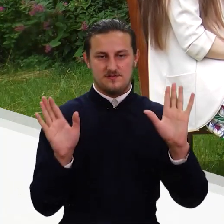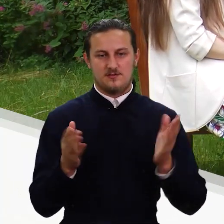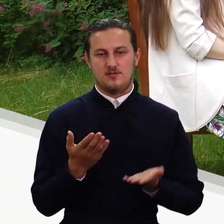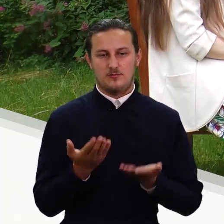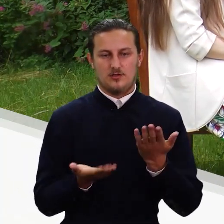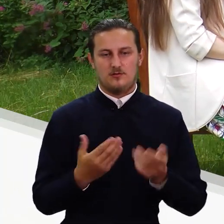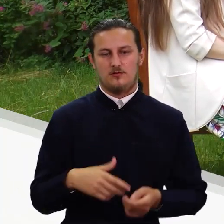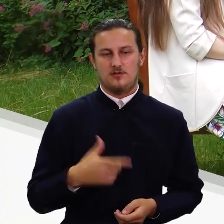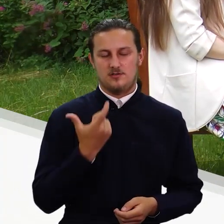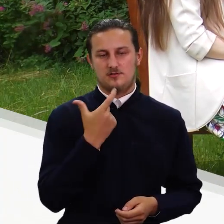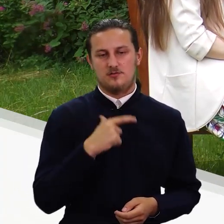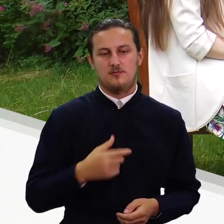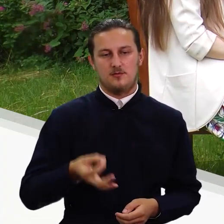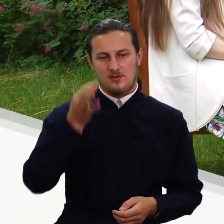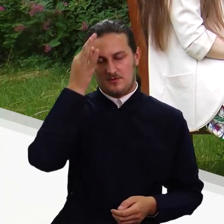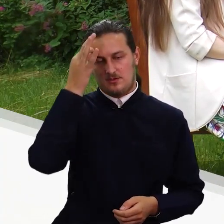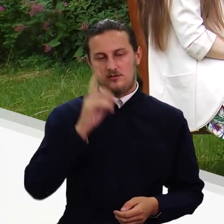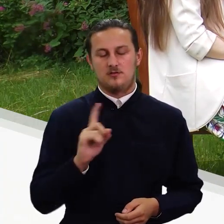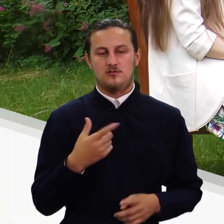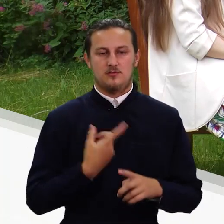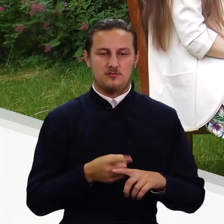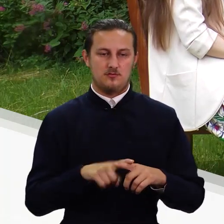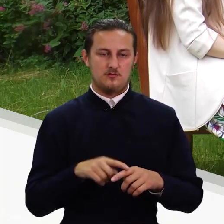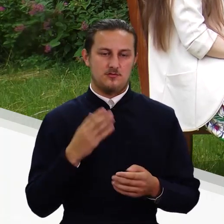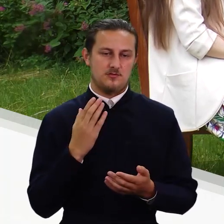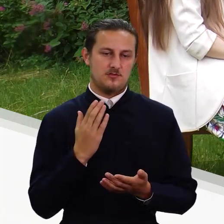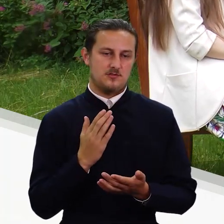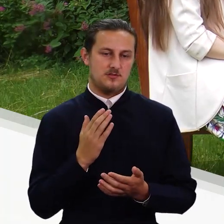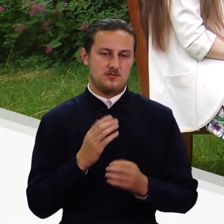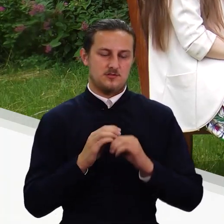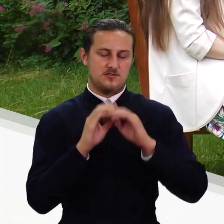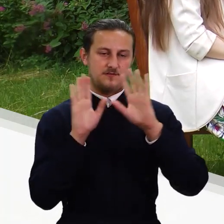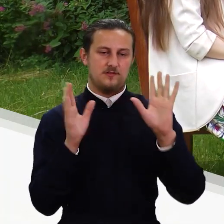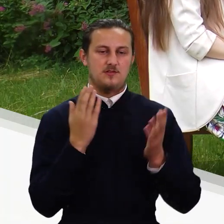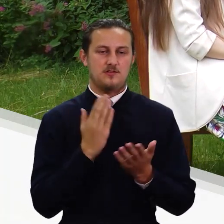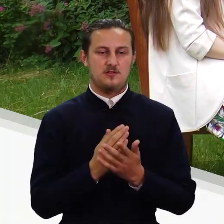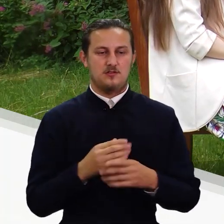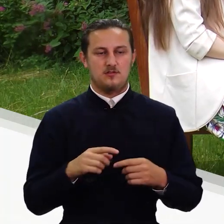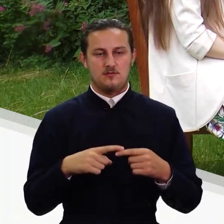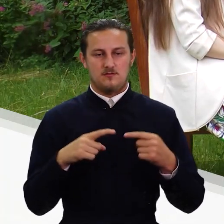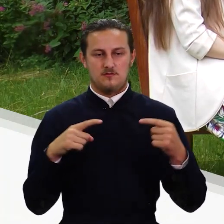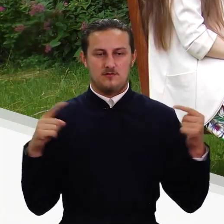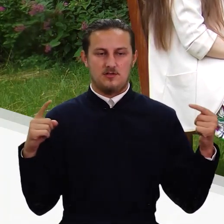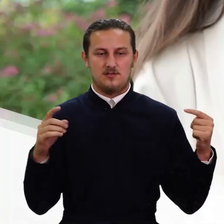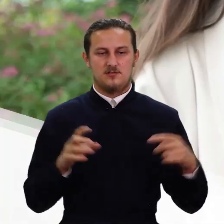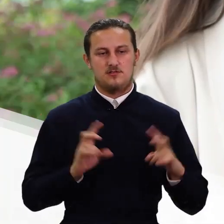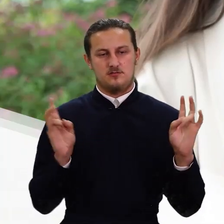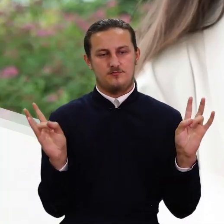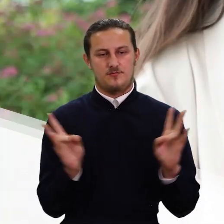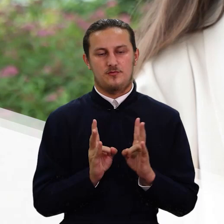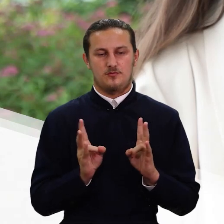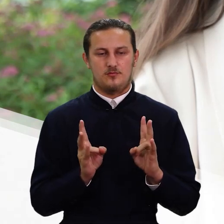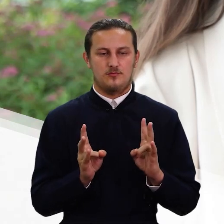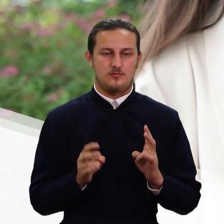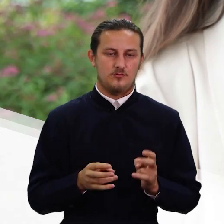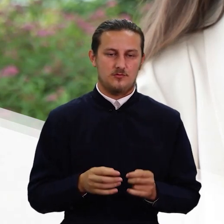і пам'ятати, що цей святий до нього звертається у певних потребах. Тобто, якщо ти носиш ім'я свого святого, чи святителя,